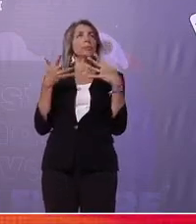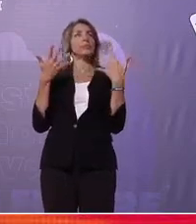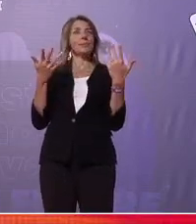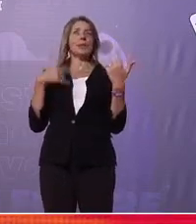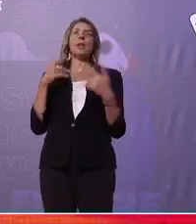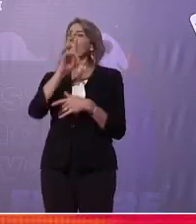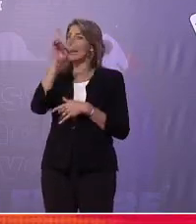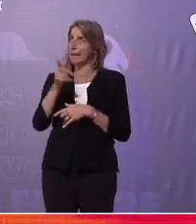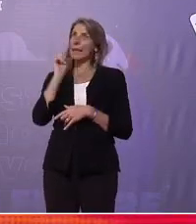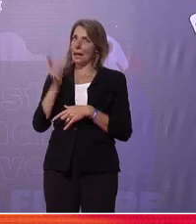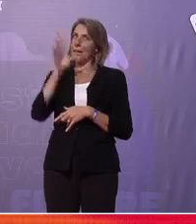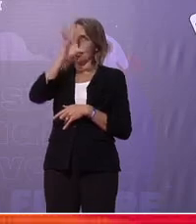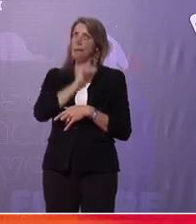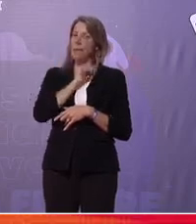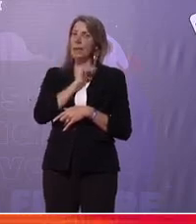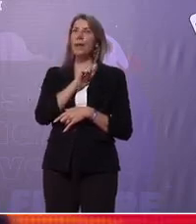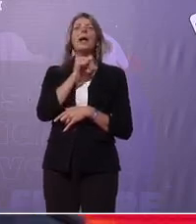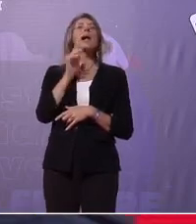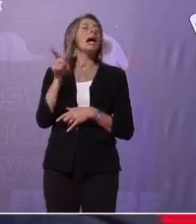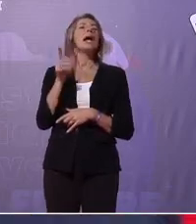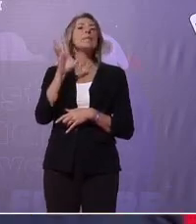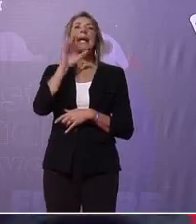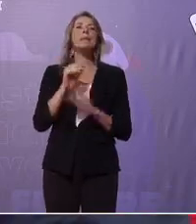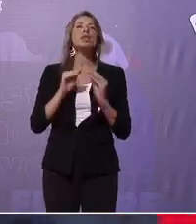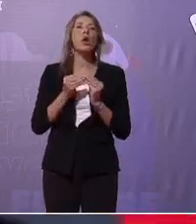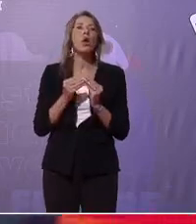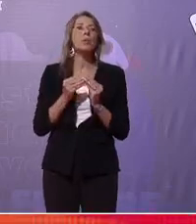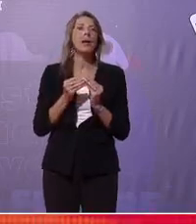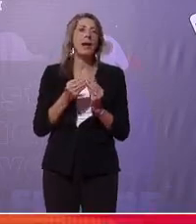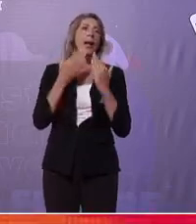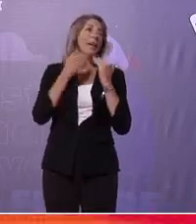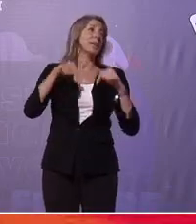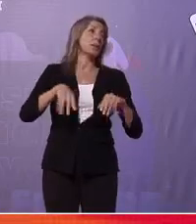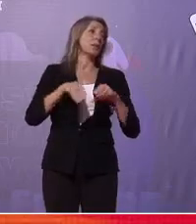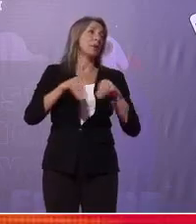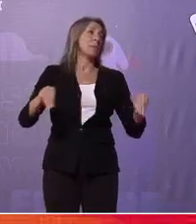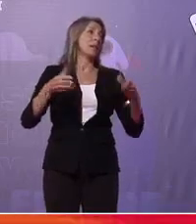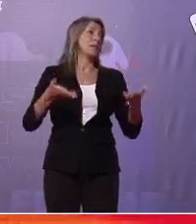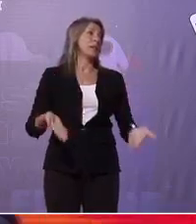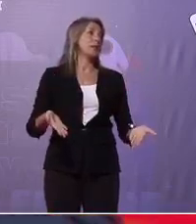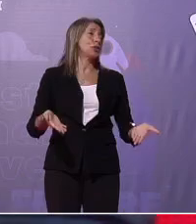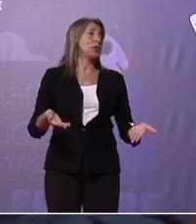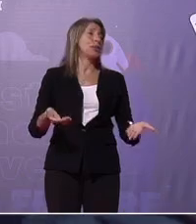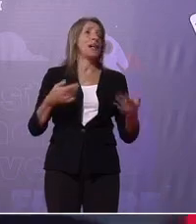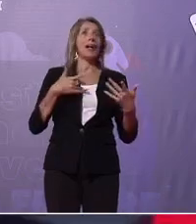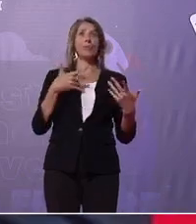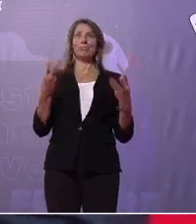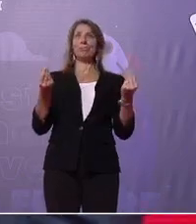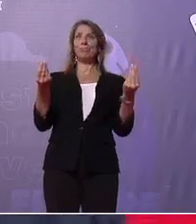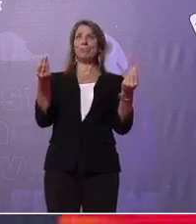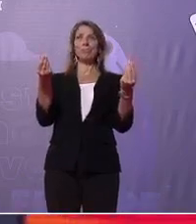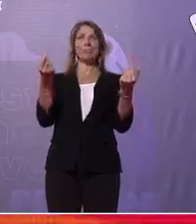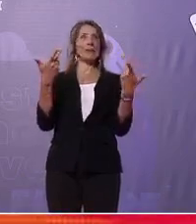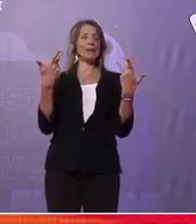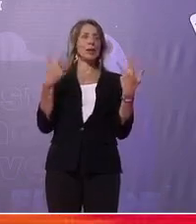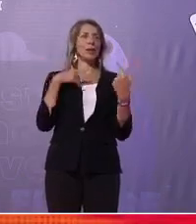paese capisca questo c'è bisogno di manifestazioni come questa che ci attirino ci attirino perché sono frizz ci attirano perché ci fanno capire che